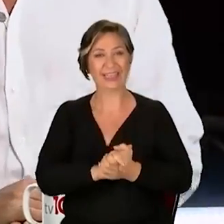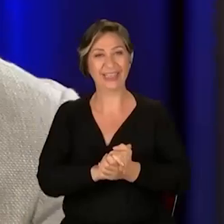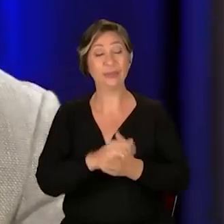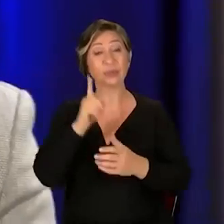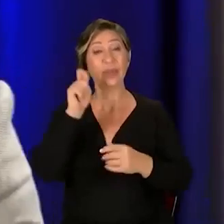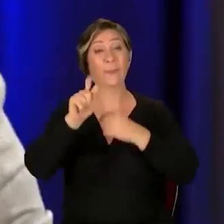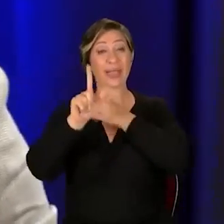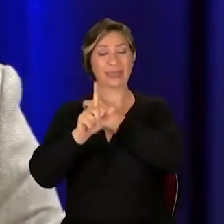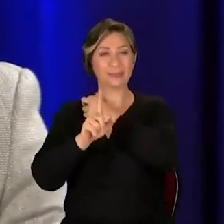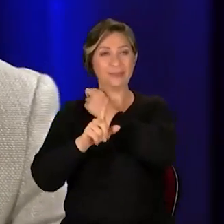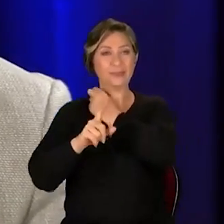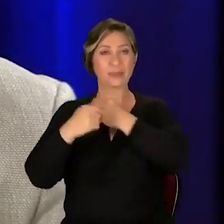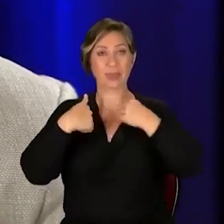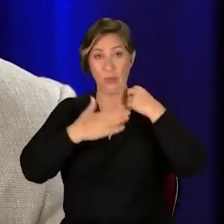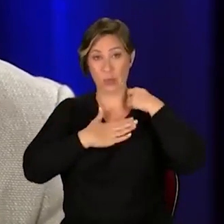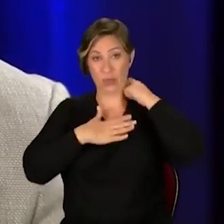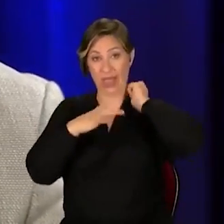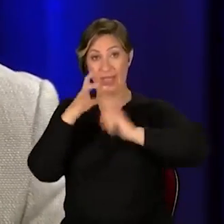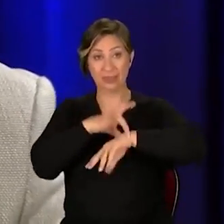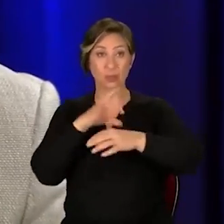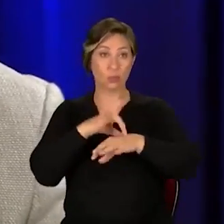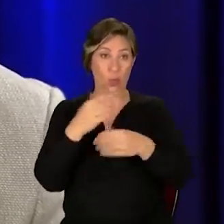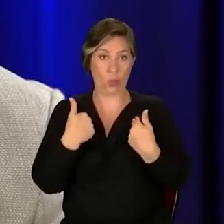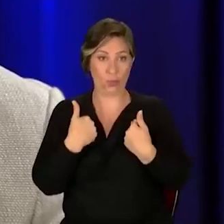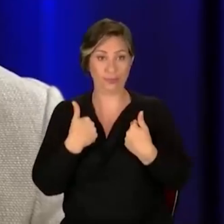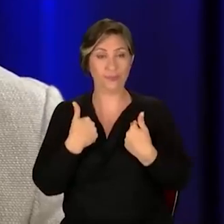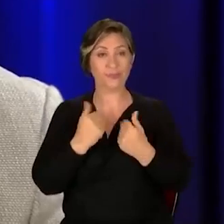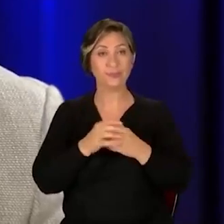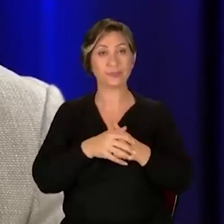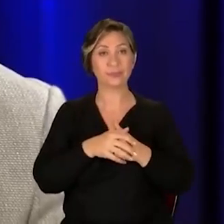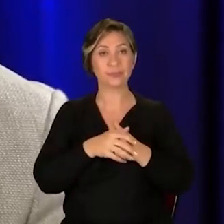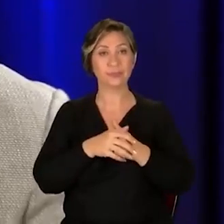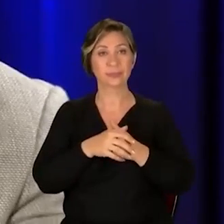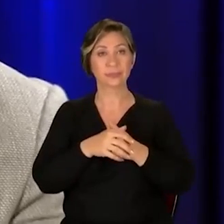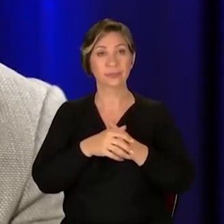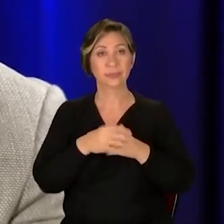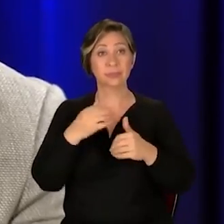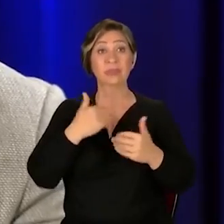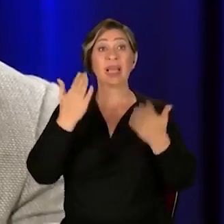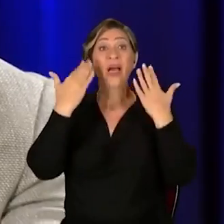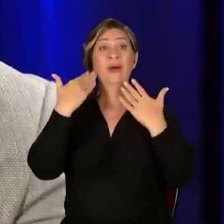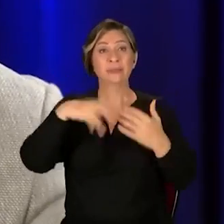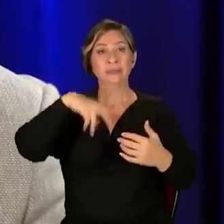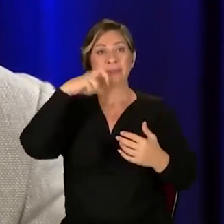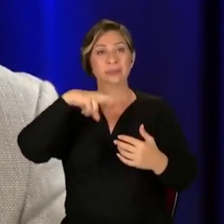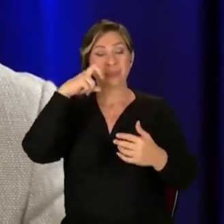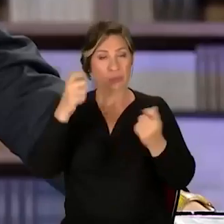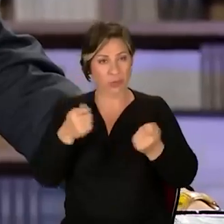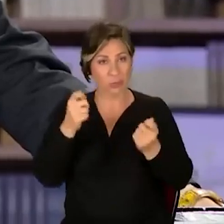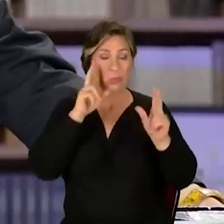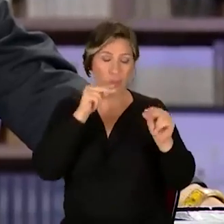yapmak lazım. Bizim, yani ben bir göğüs hastalıkları doktoruyum. Şunu gördüm. Yani ben oksijenle uğraşıyorum, tabii uykuyla uğraşıyorum